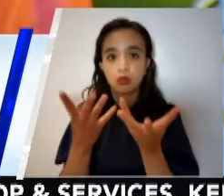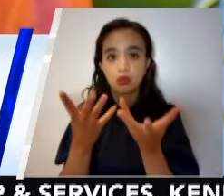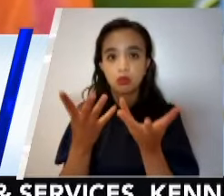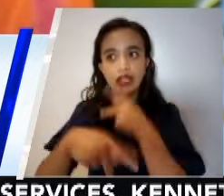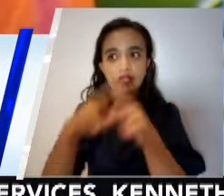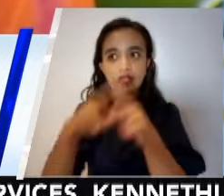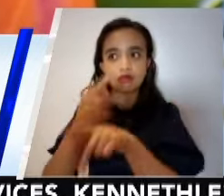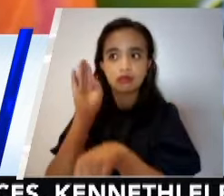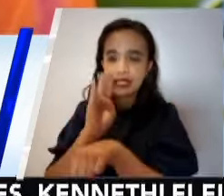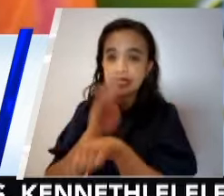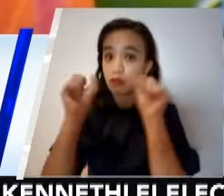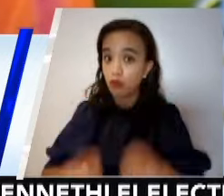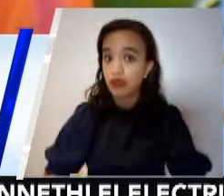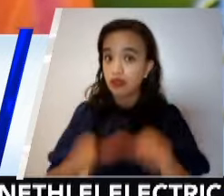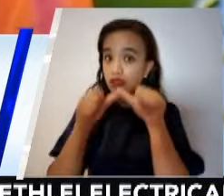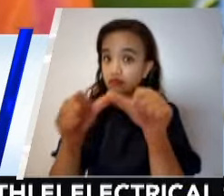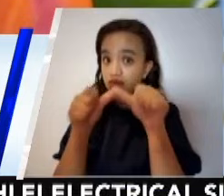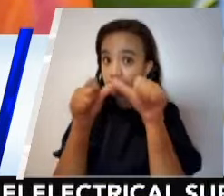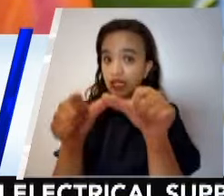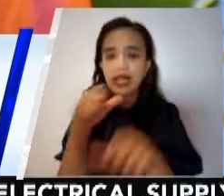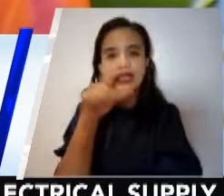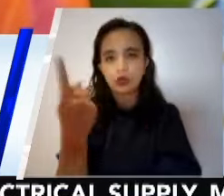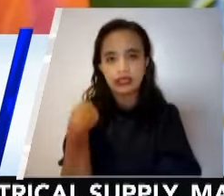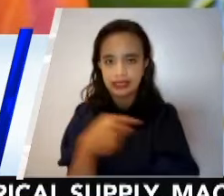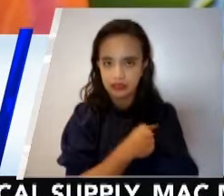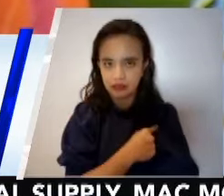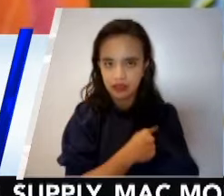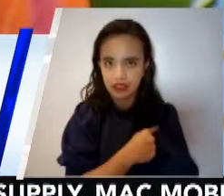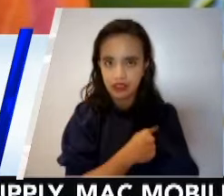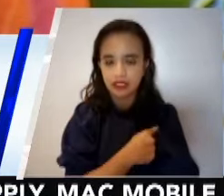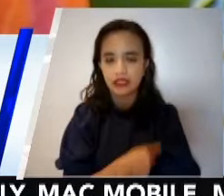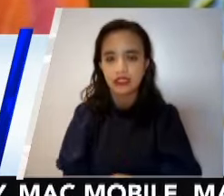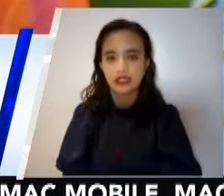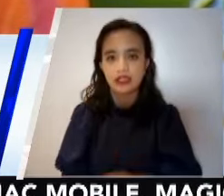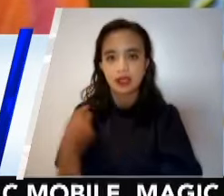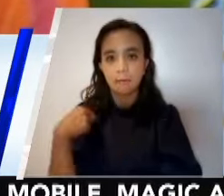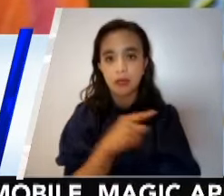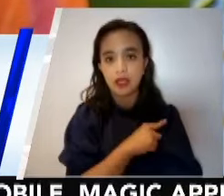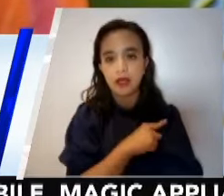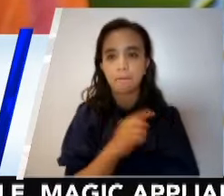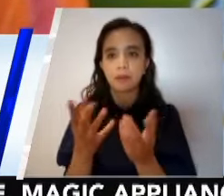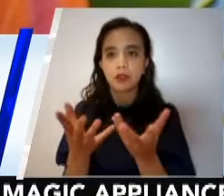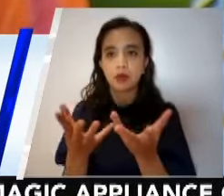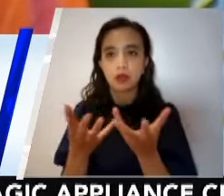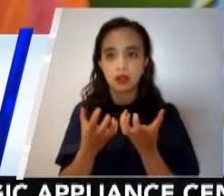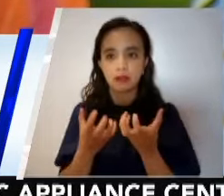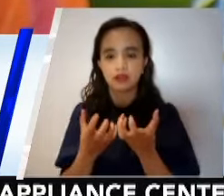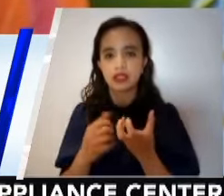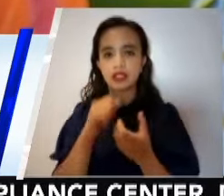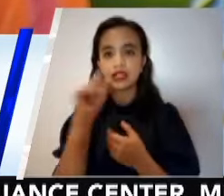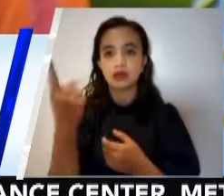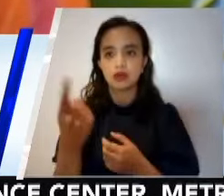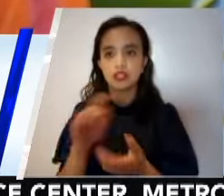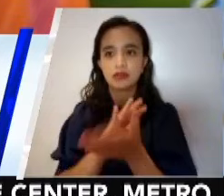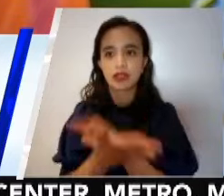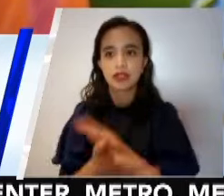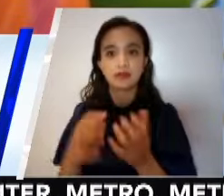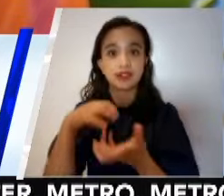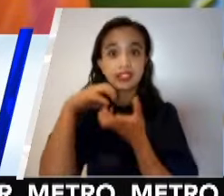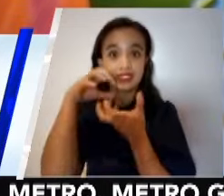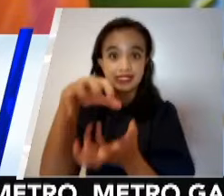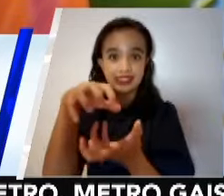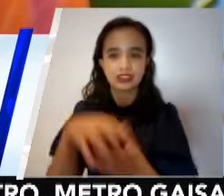At hindi lang kami, kung gusto namin, hindi lang kami yayaman. paano